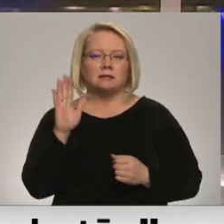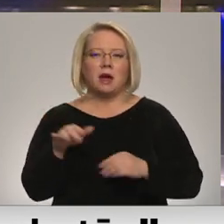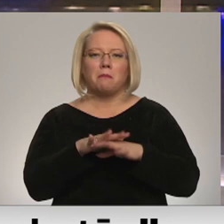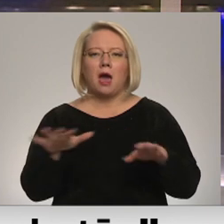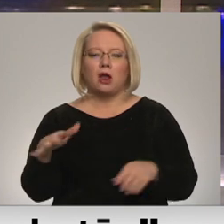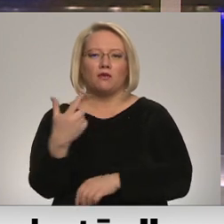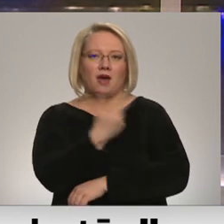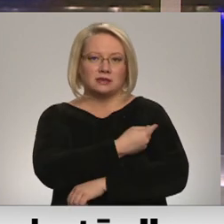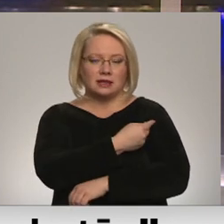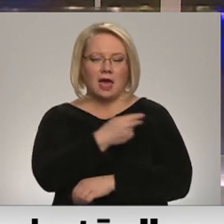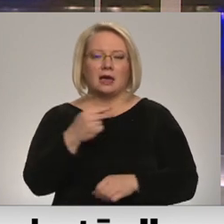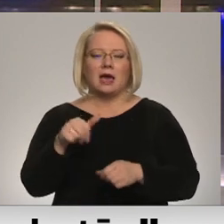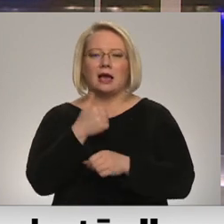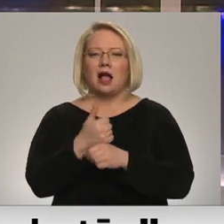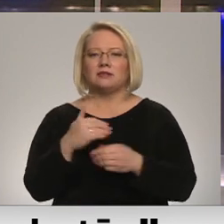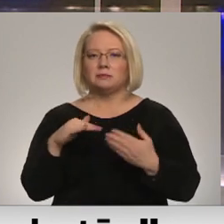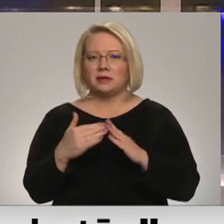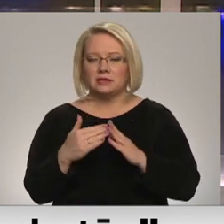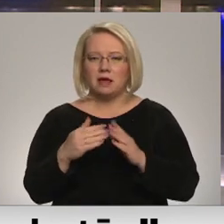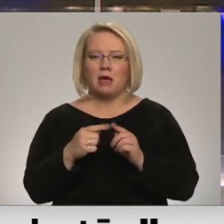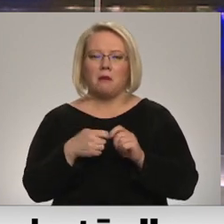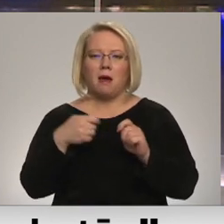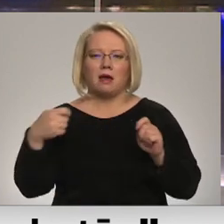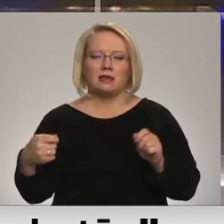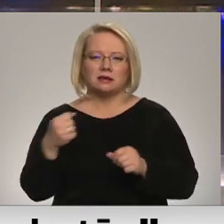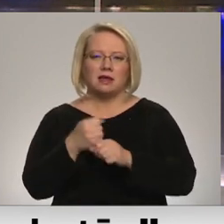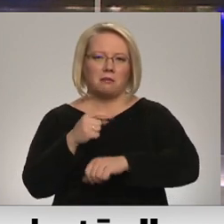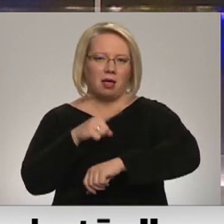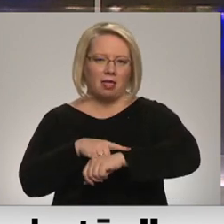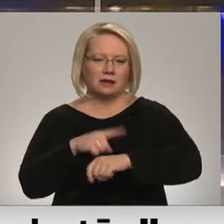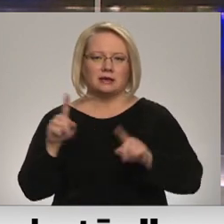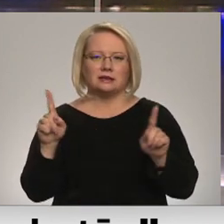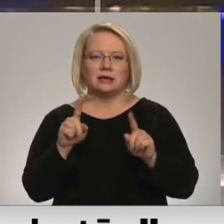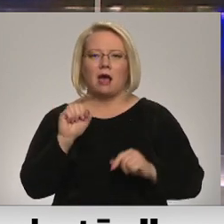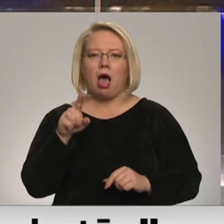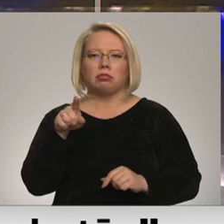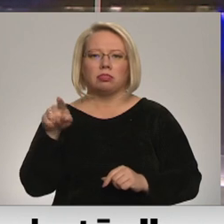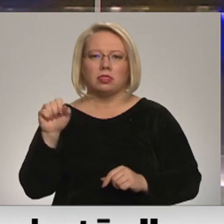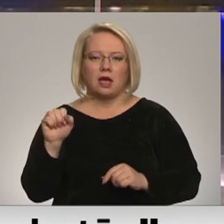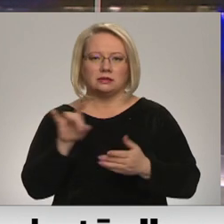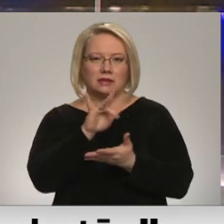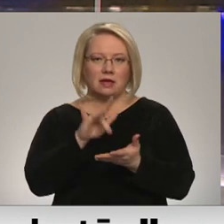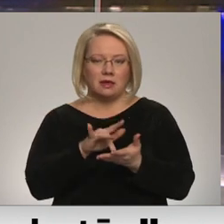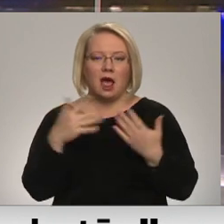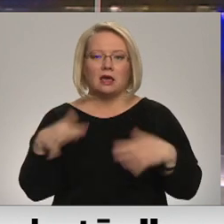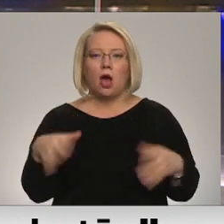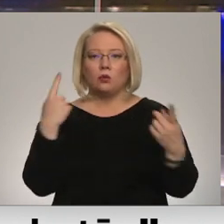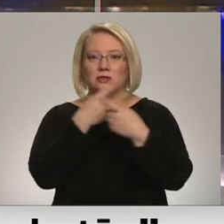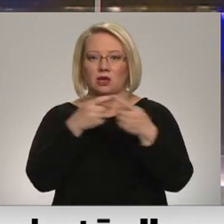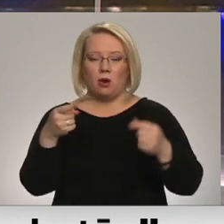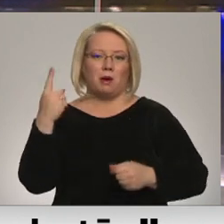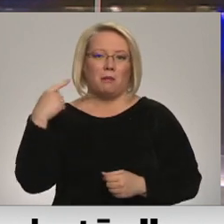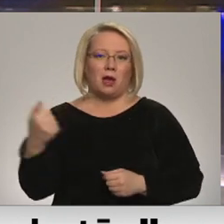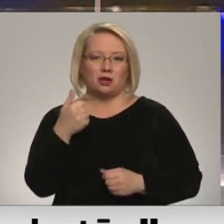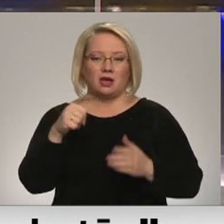vakcināciju. Galvaspilsētā tādēļ tika pagarināts vakcinācijas punkta darba laiks, kas atrodas ATA centrā. Jau ziņojām, ka kopš pērnā gada